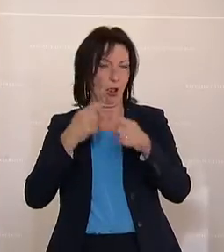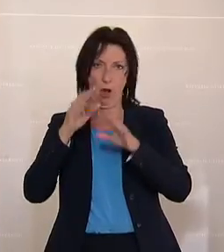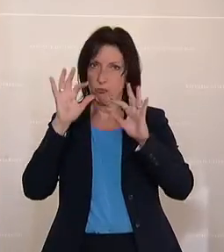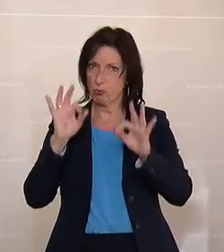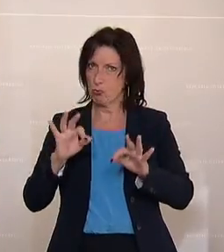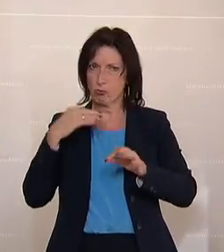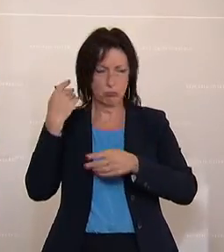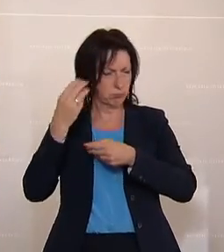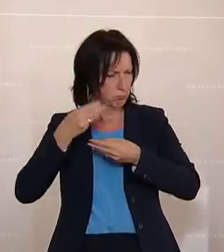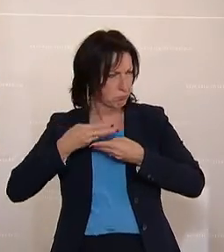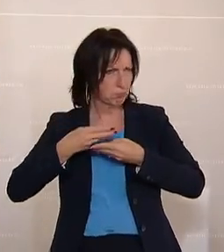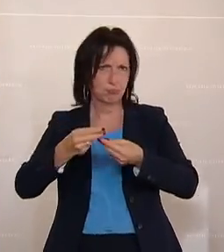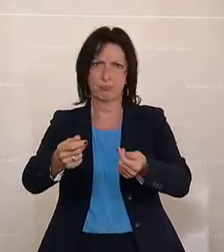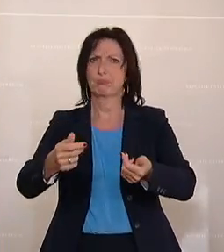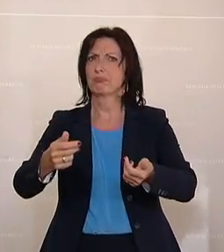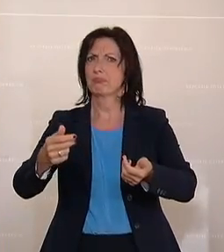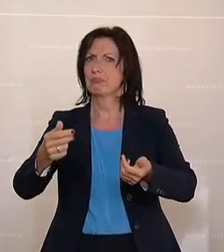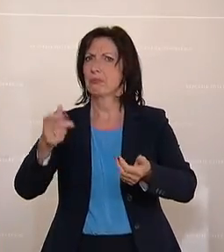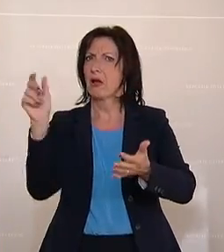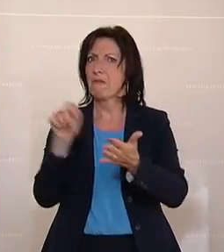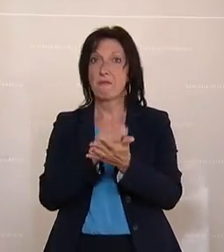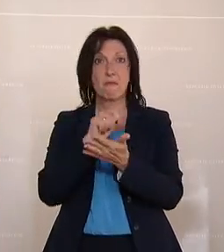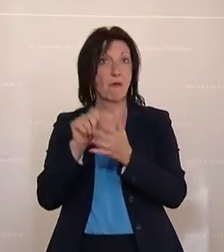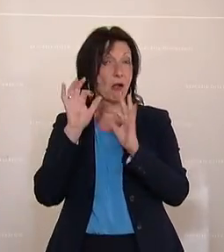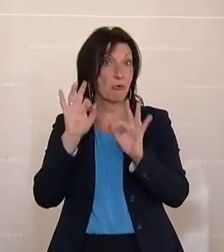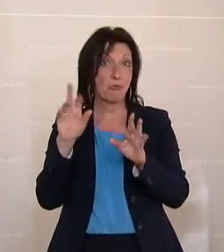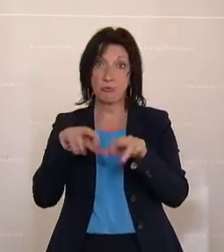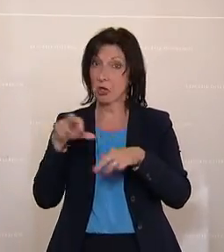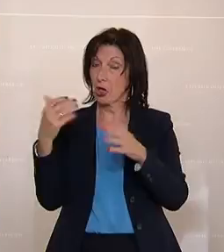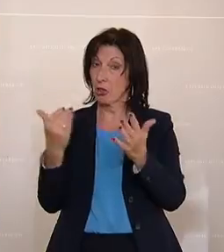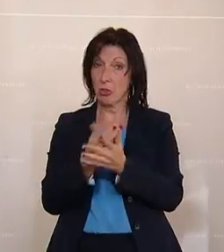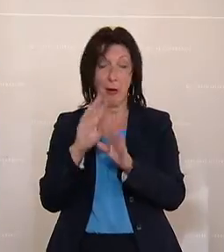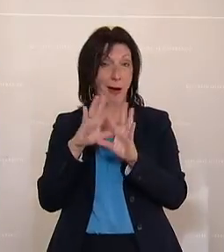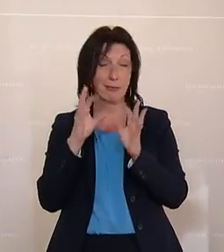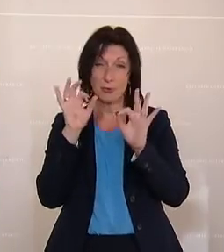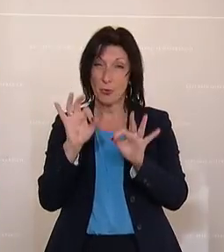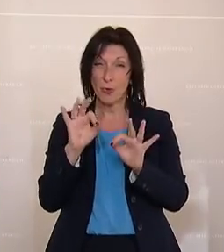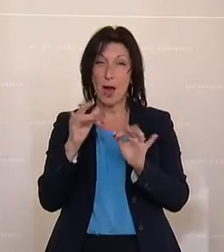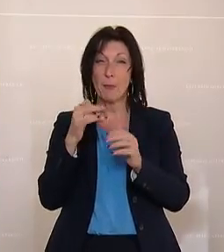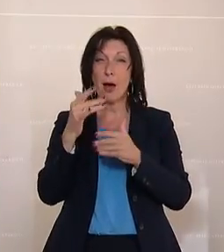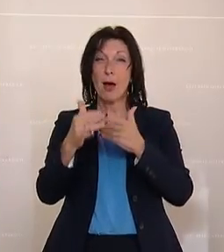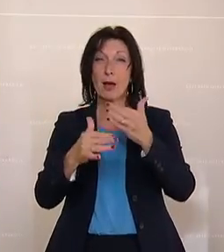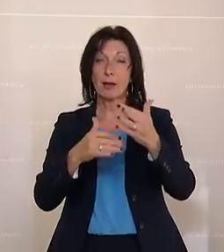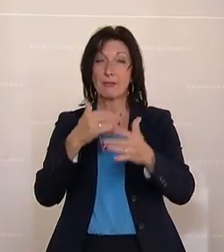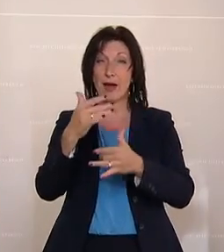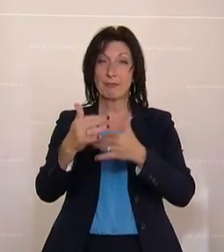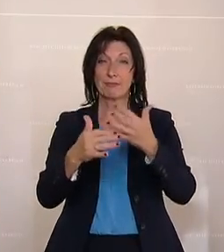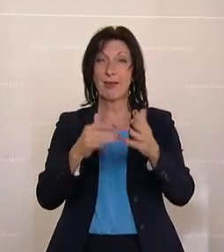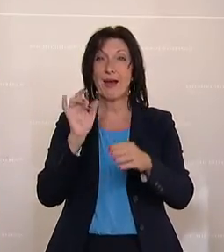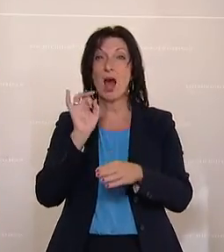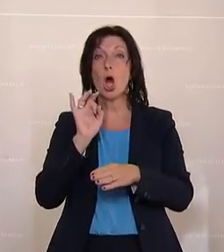Schnürchen. Eine gute Wahl geschlagen, neue Regierung, alles gut. Aber irgendwann reißt jede